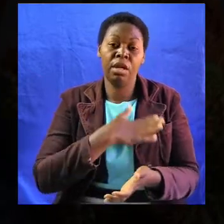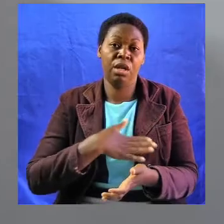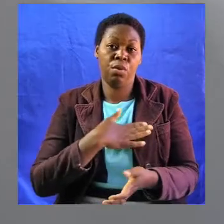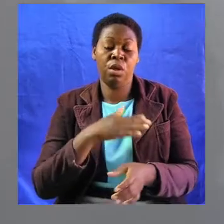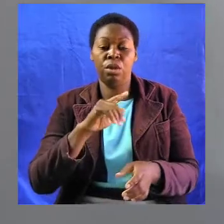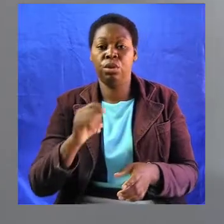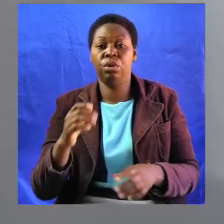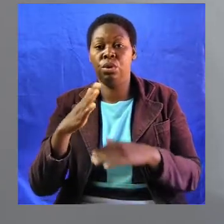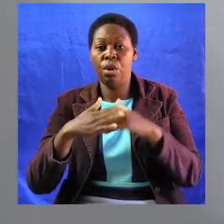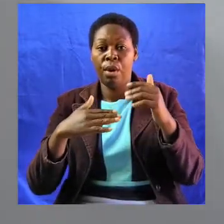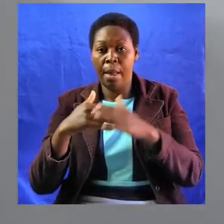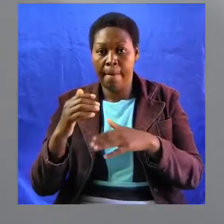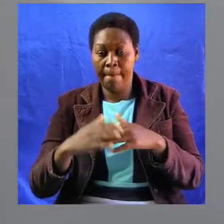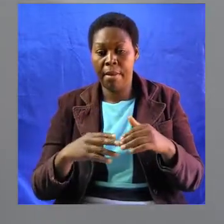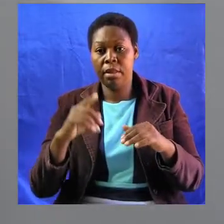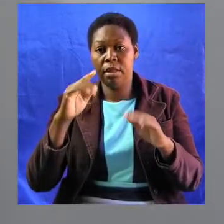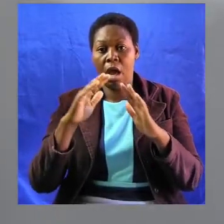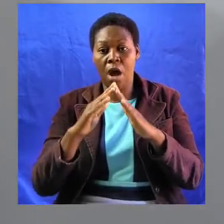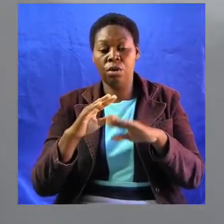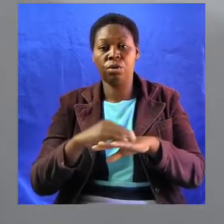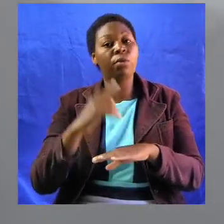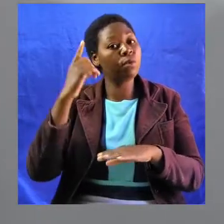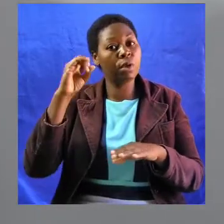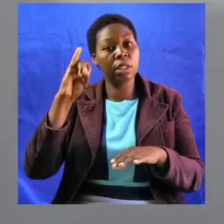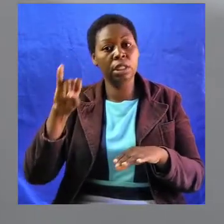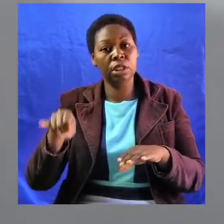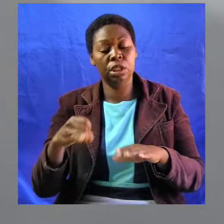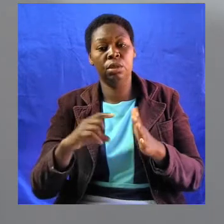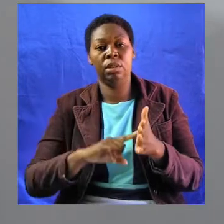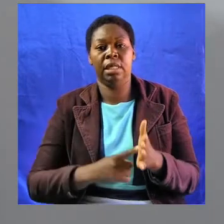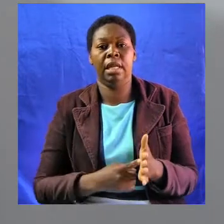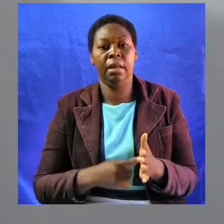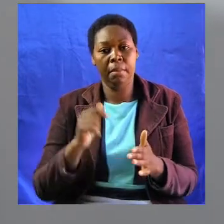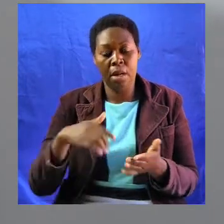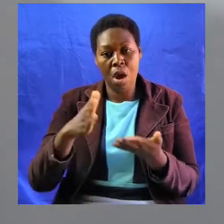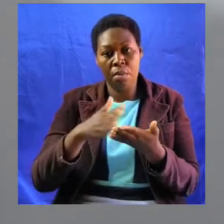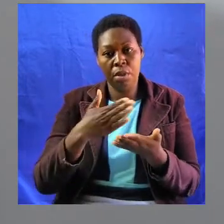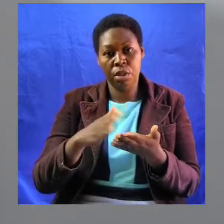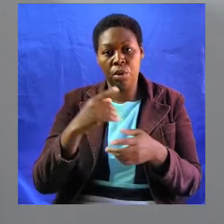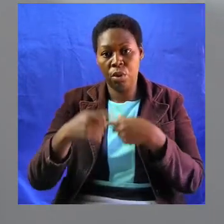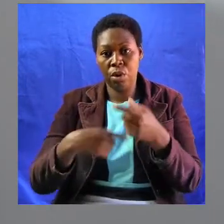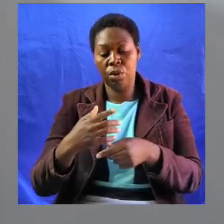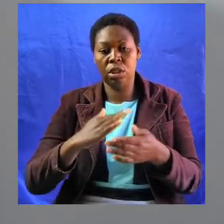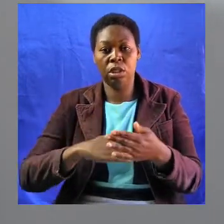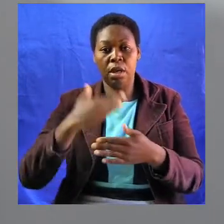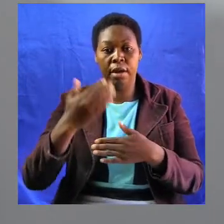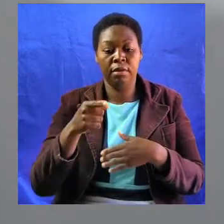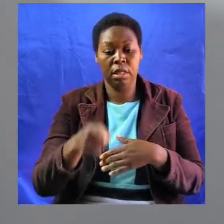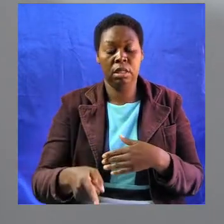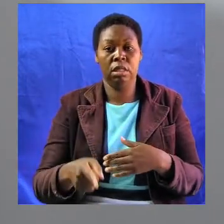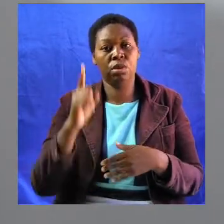paJerusarema. Alright, toda kutenda vateereri. Mirai timbonzwa kavo toya toenderera mberi nechidzidzo chedu. Mwari vanoshanda